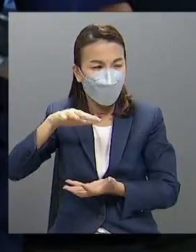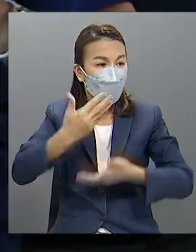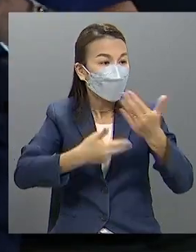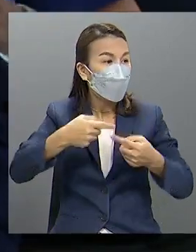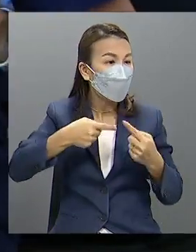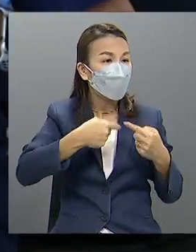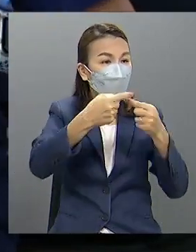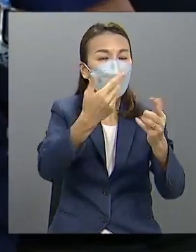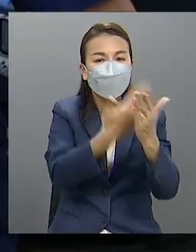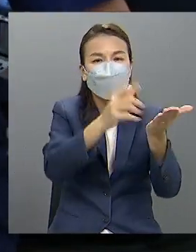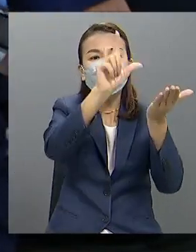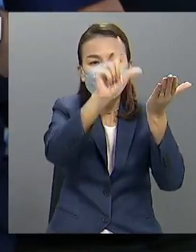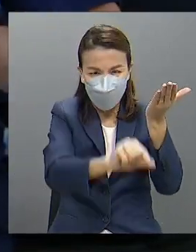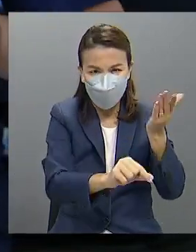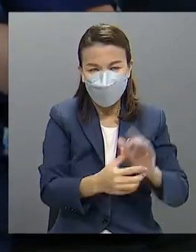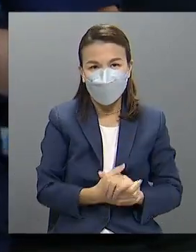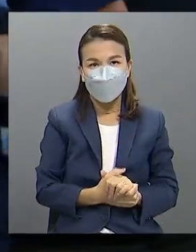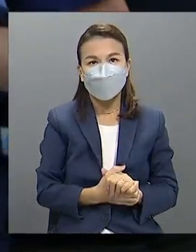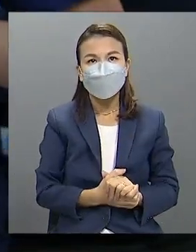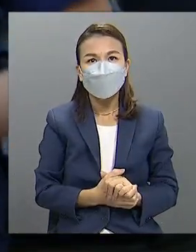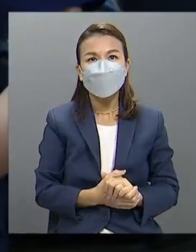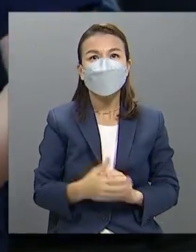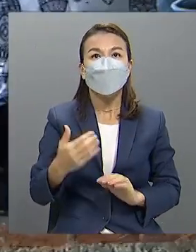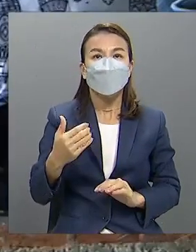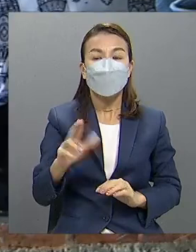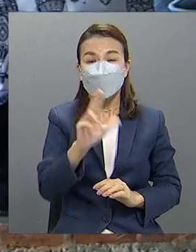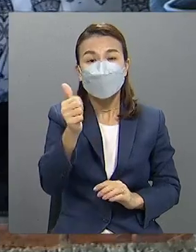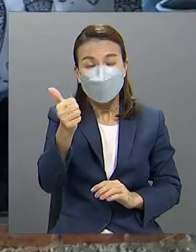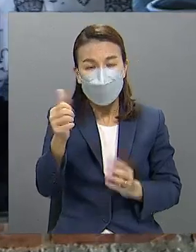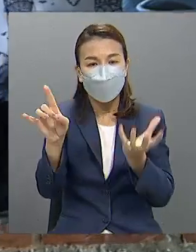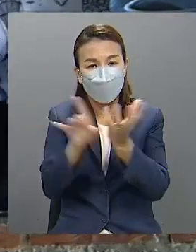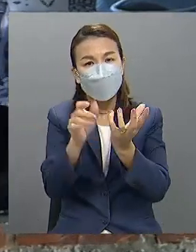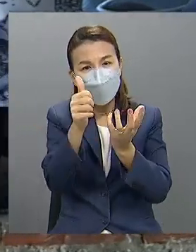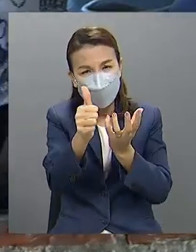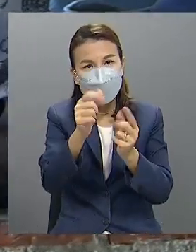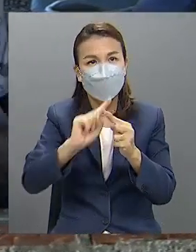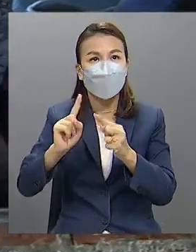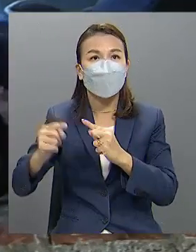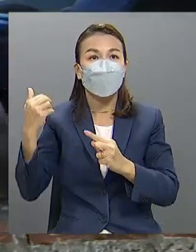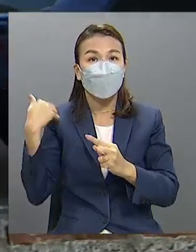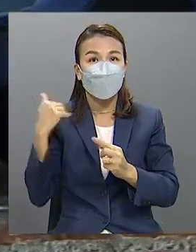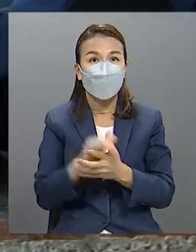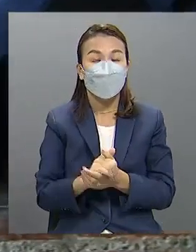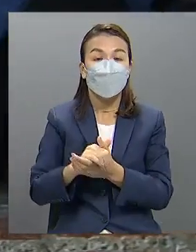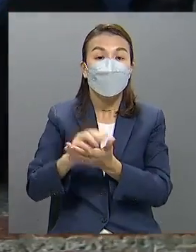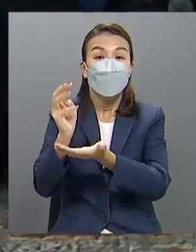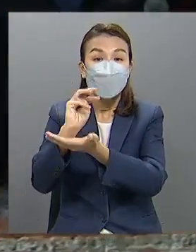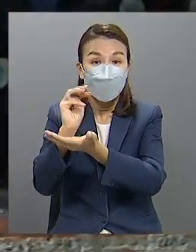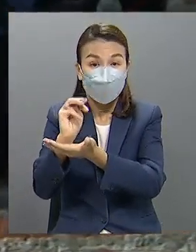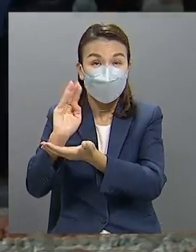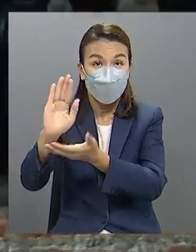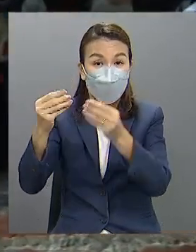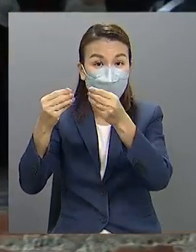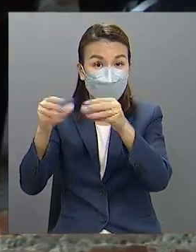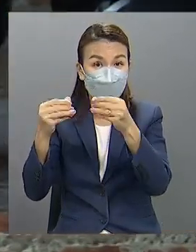เยาแล้วก็ยังเป็นคาร์ซีทที่มีคุณภาพ จากการสำรวจของกระจกเงาตลอด 1-2 วันนี้ที่มีการเปิดเผยโครงการ